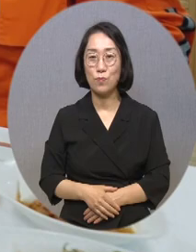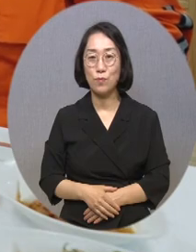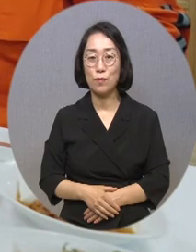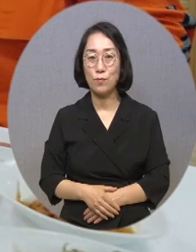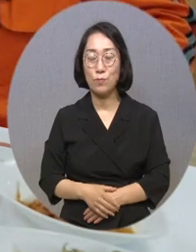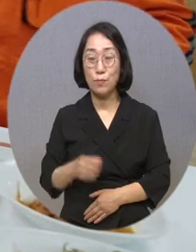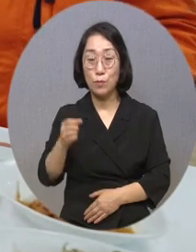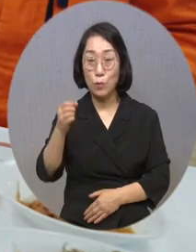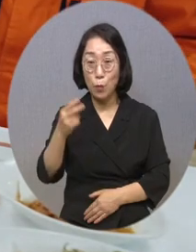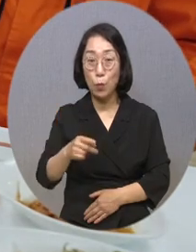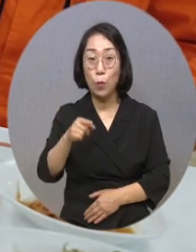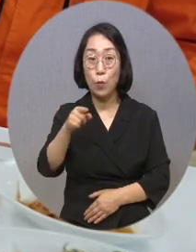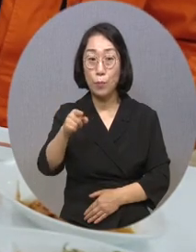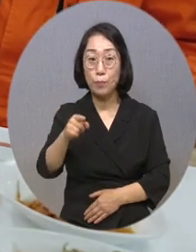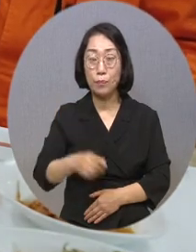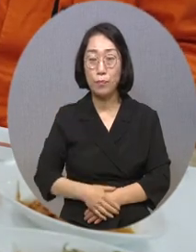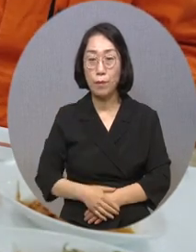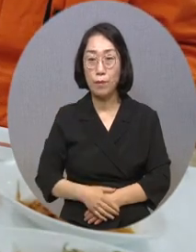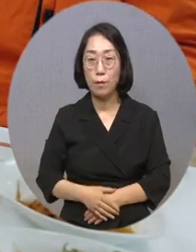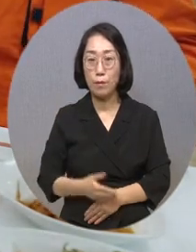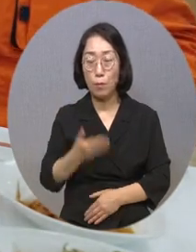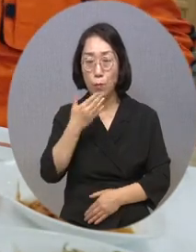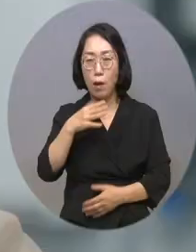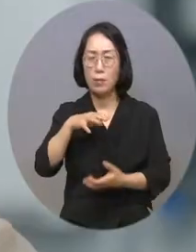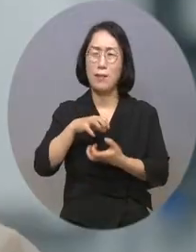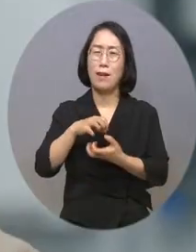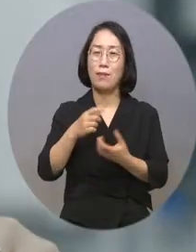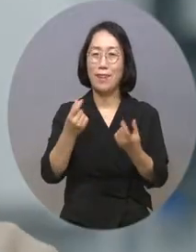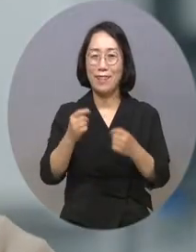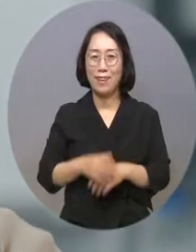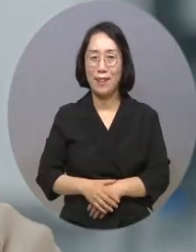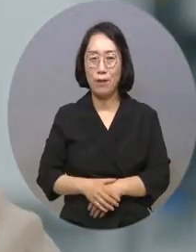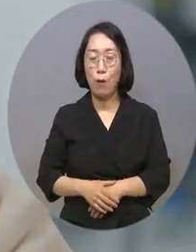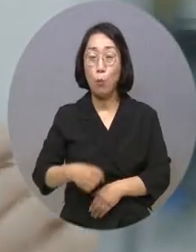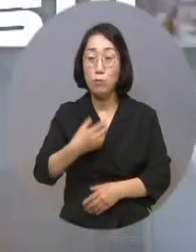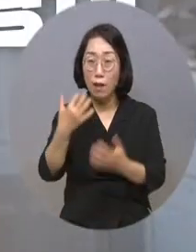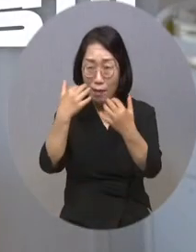아, 그리고. 먹다 찰 것 같아. 어, 그리고 혼자 먹냐고. 왜 다 먹냐고.